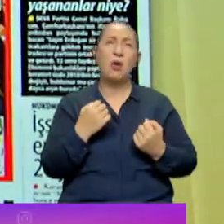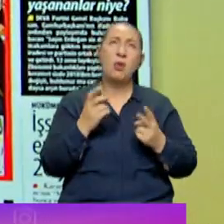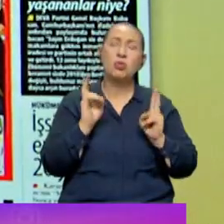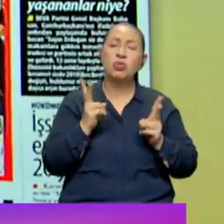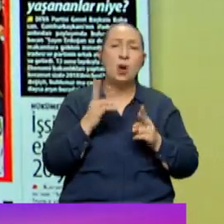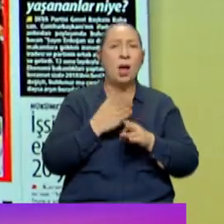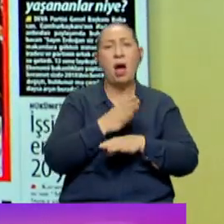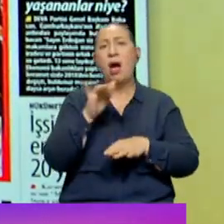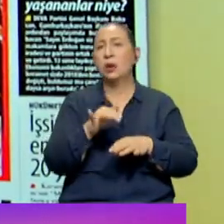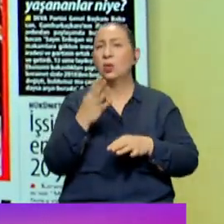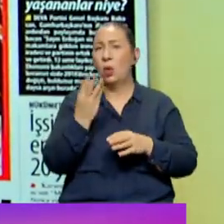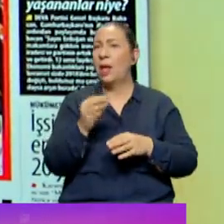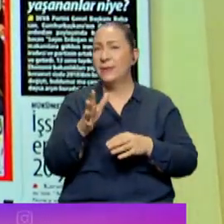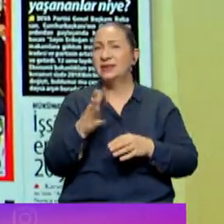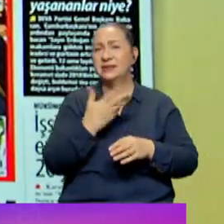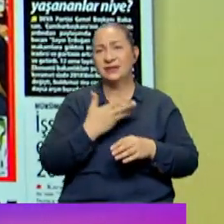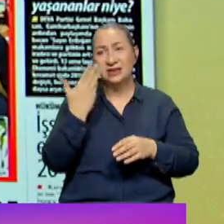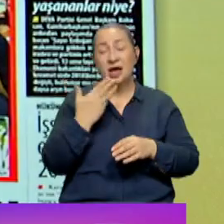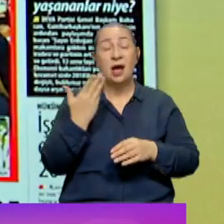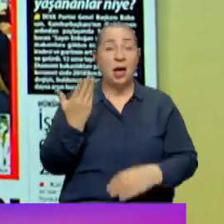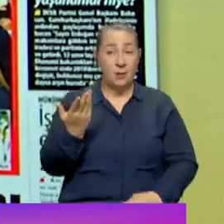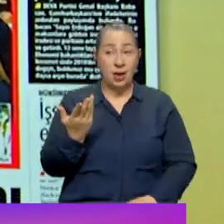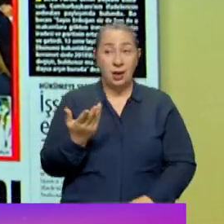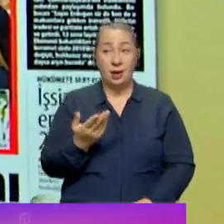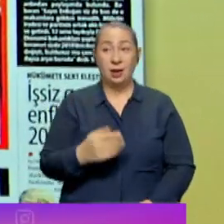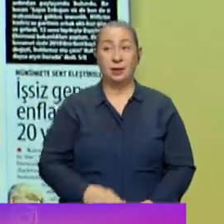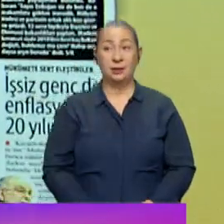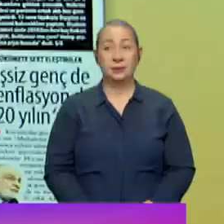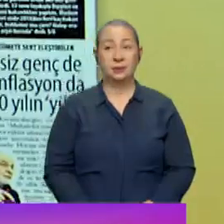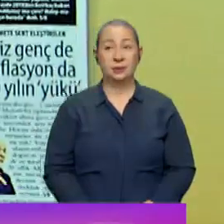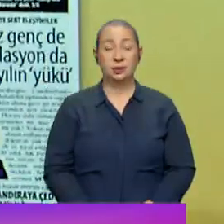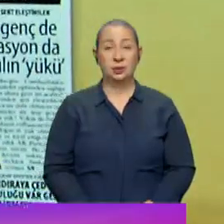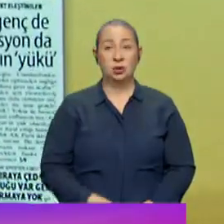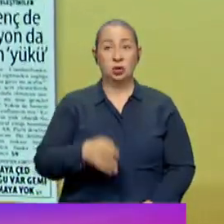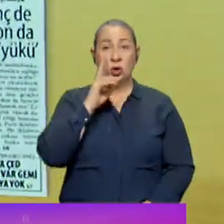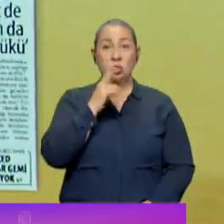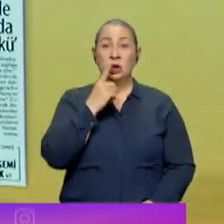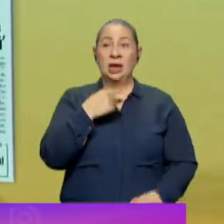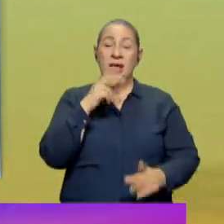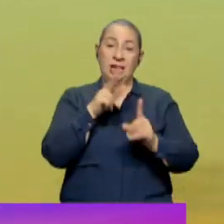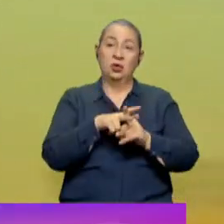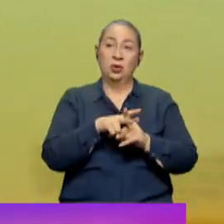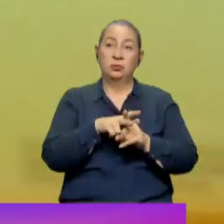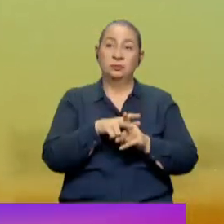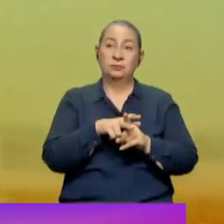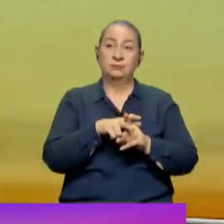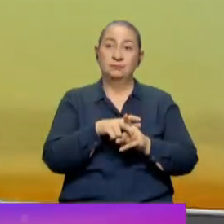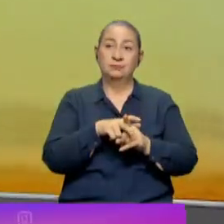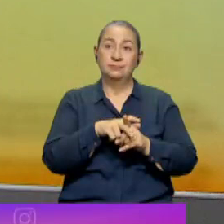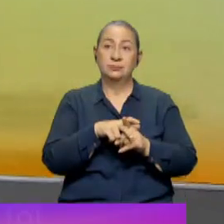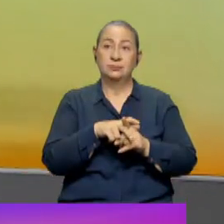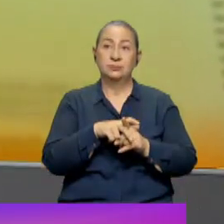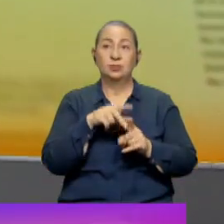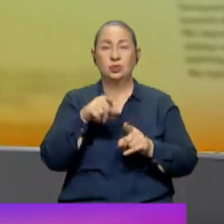olarak haklı görülebilir sevgili izleyenler. Ama son söze katılıyorum. Yani